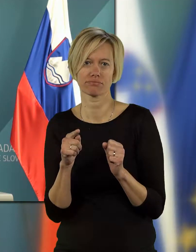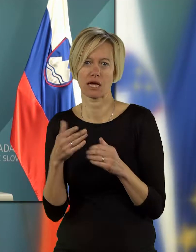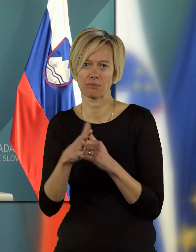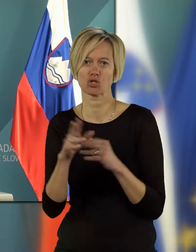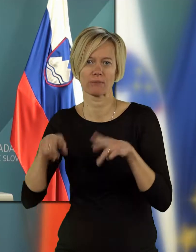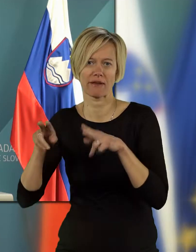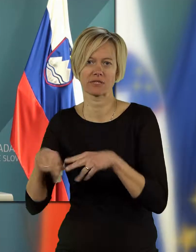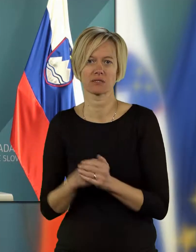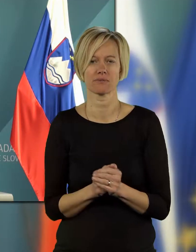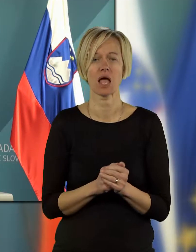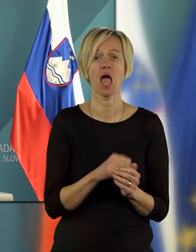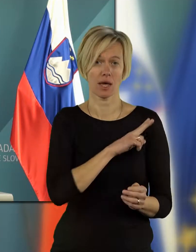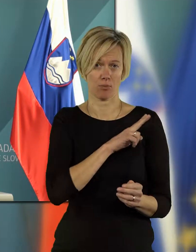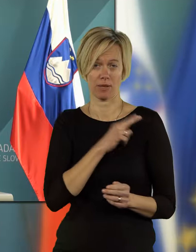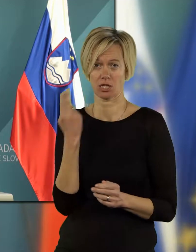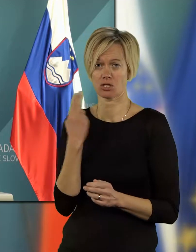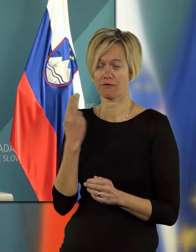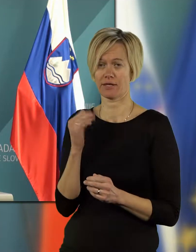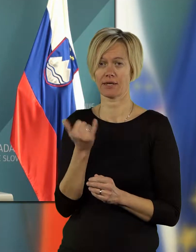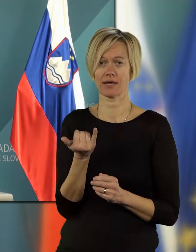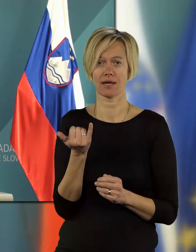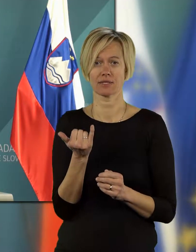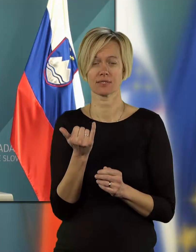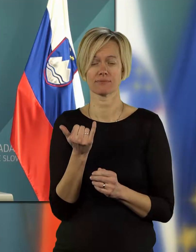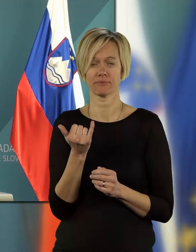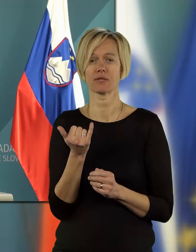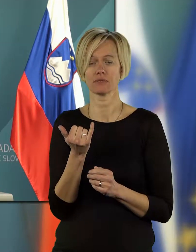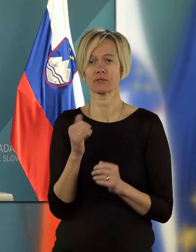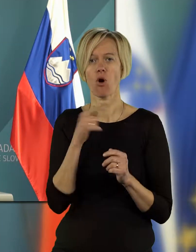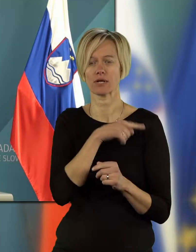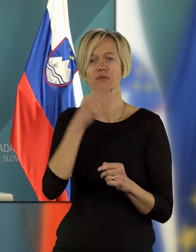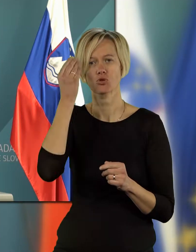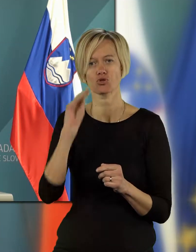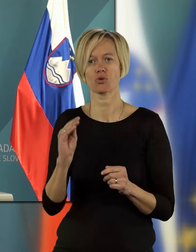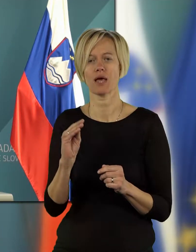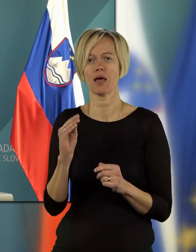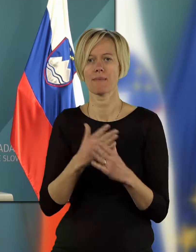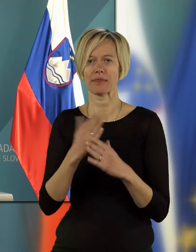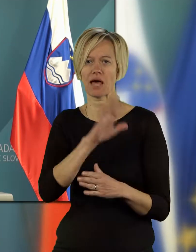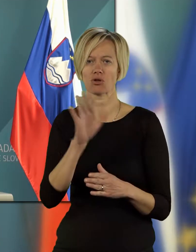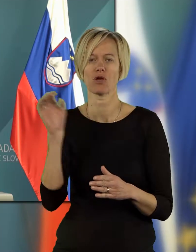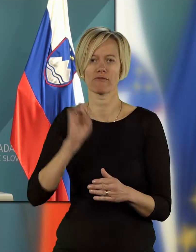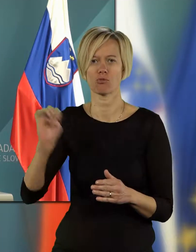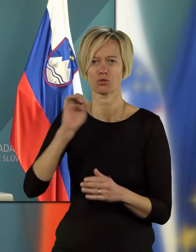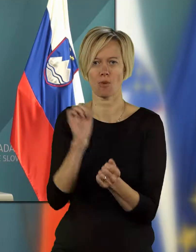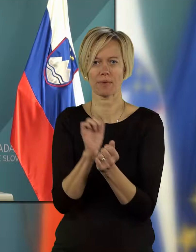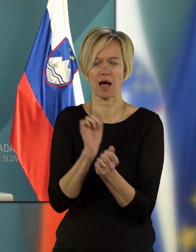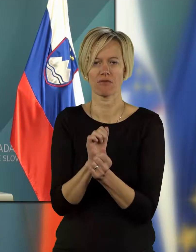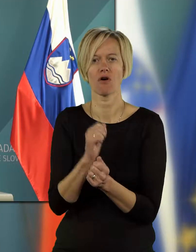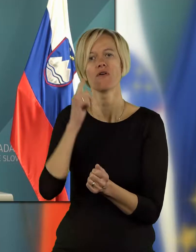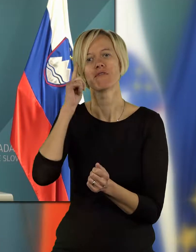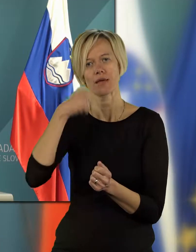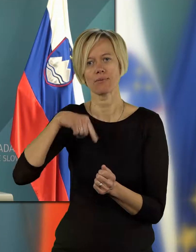pravic. Torej, Republika Slovenija spoštuje tako mednarodno kot tudi evropsko pravo. Vemo, da